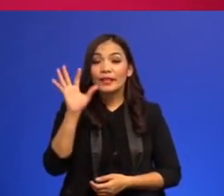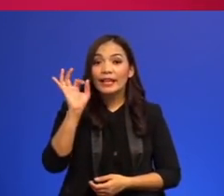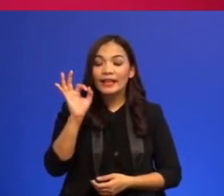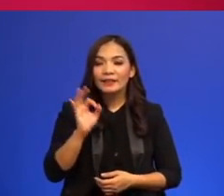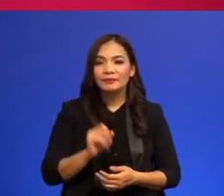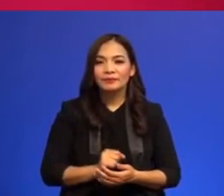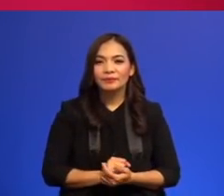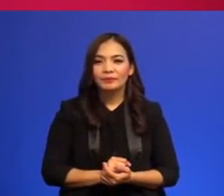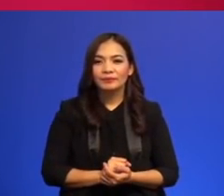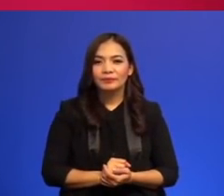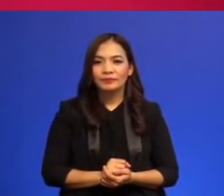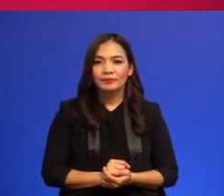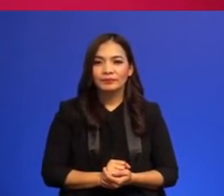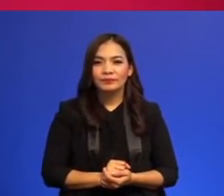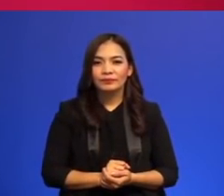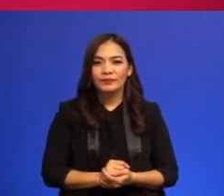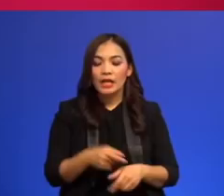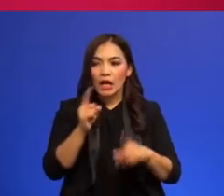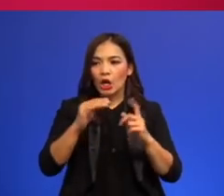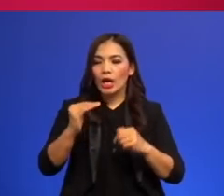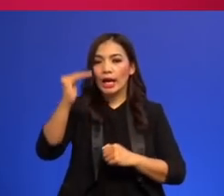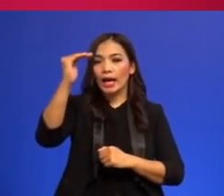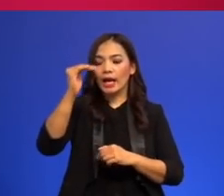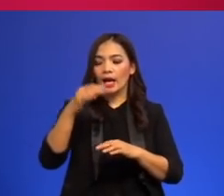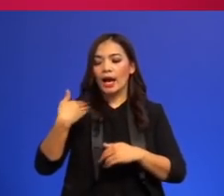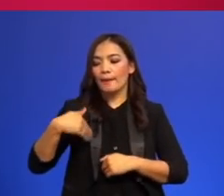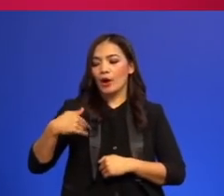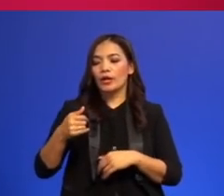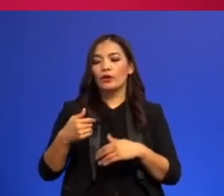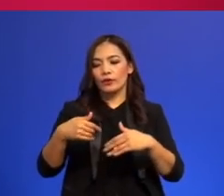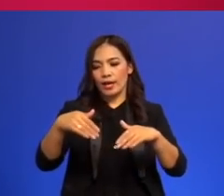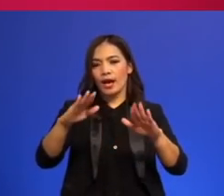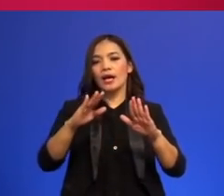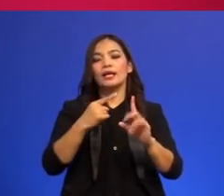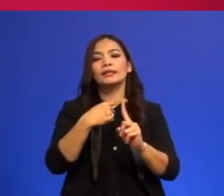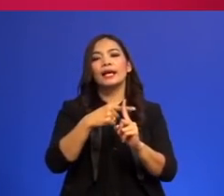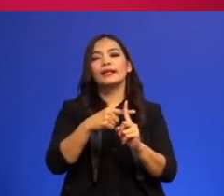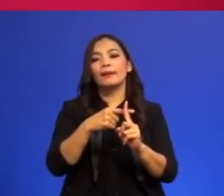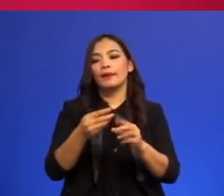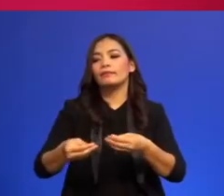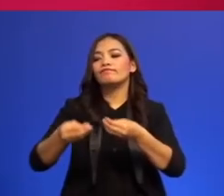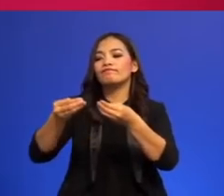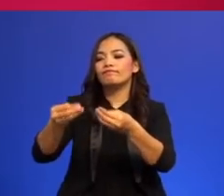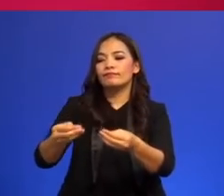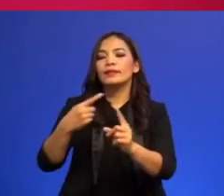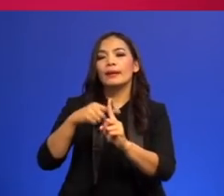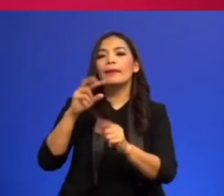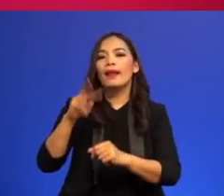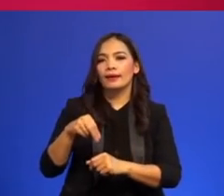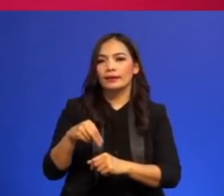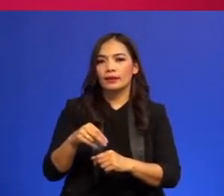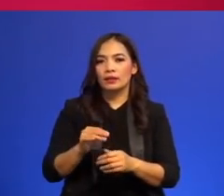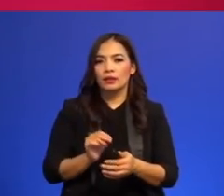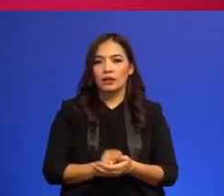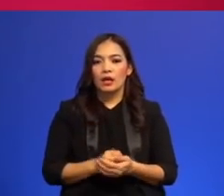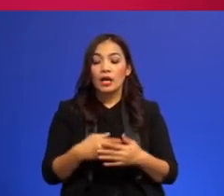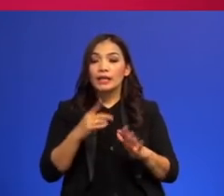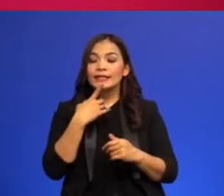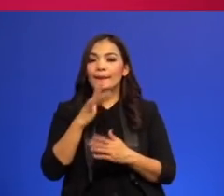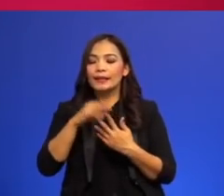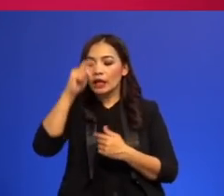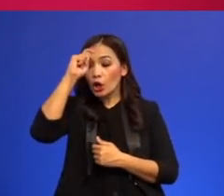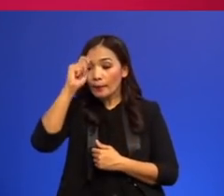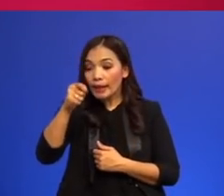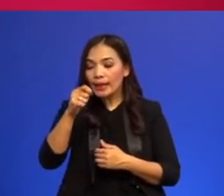kalau kakak tidak mau, abang gak bisa ya oke saya tambahin saya sekian. Adalah kehormatan